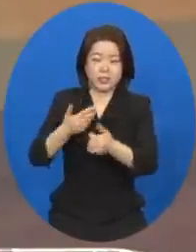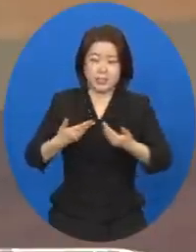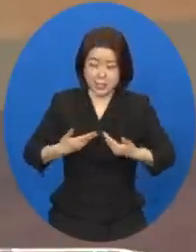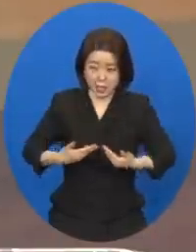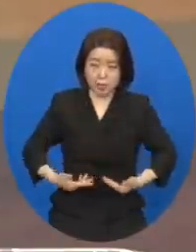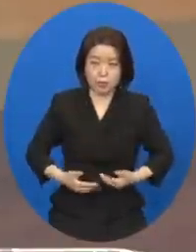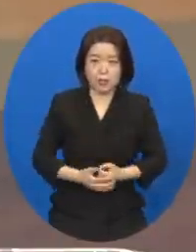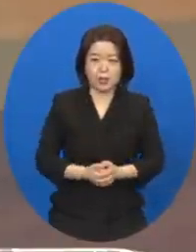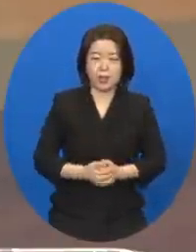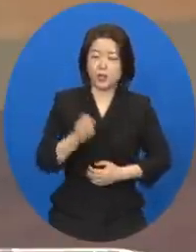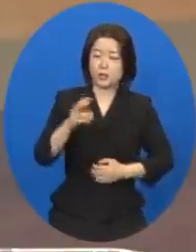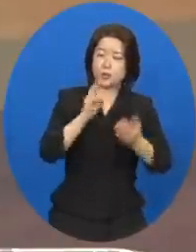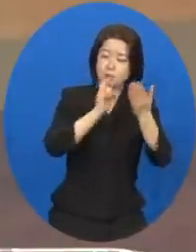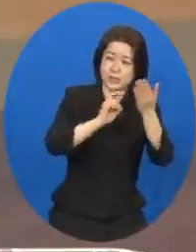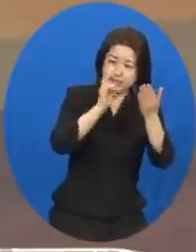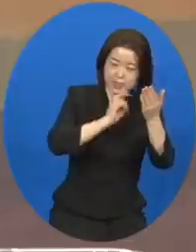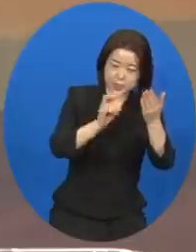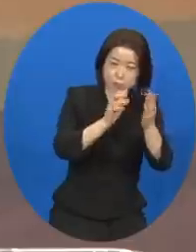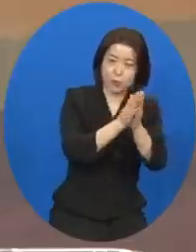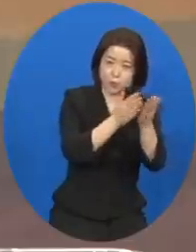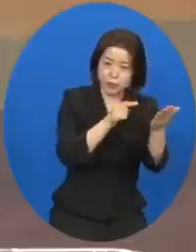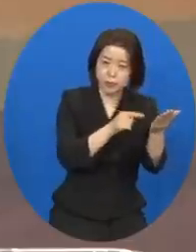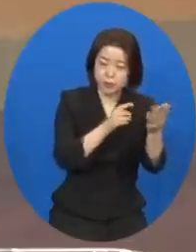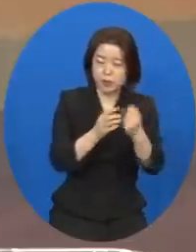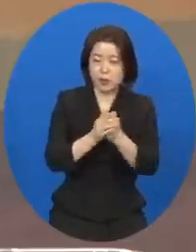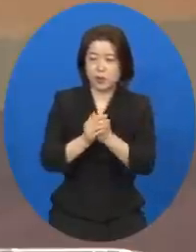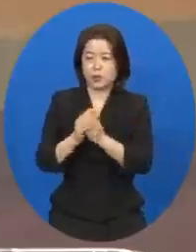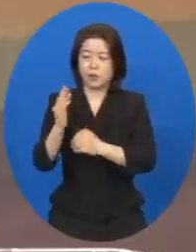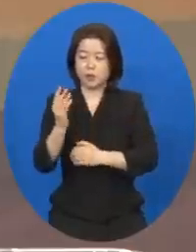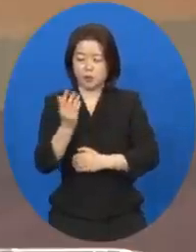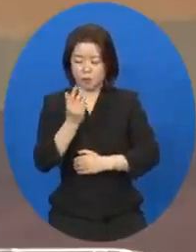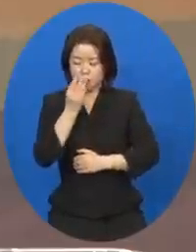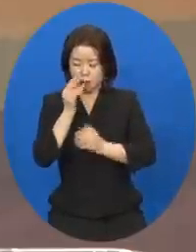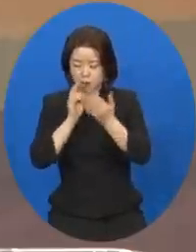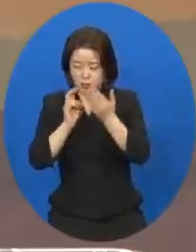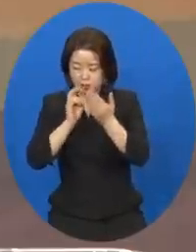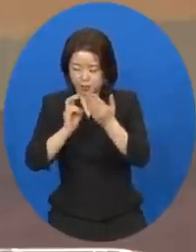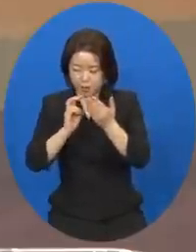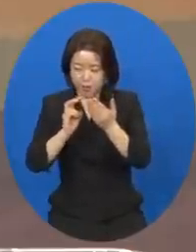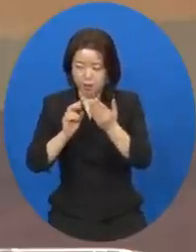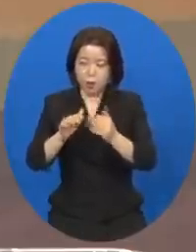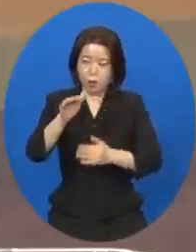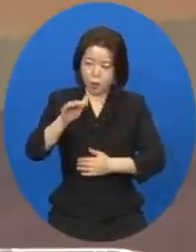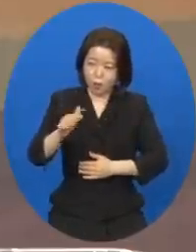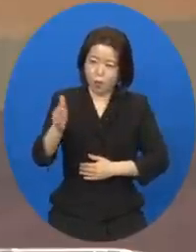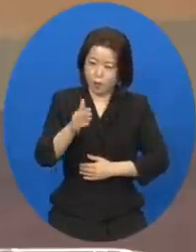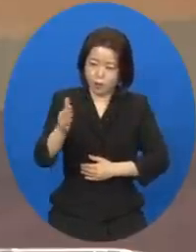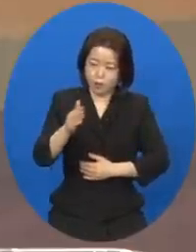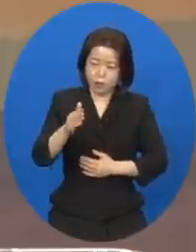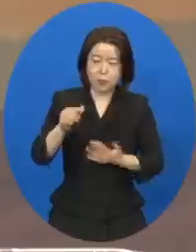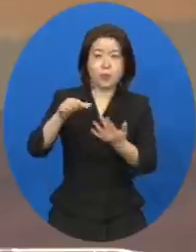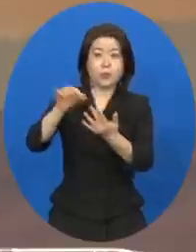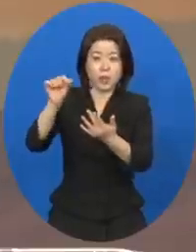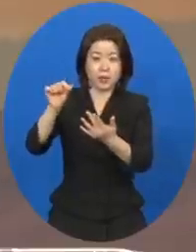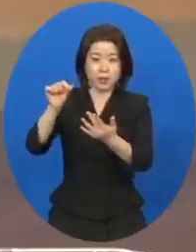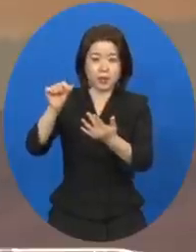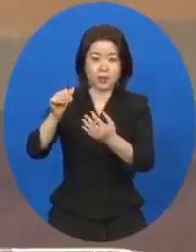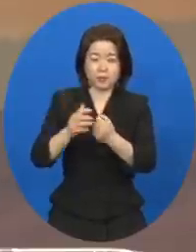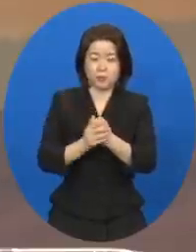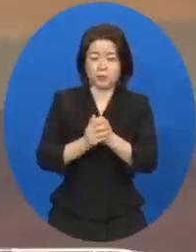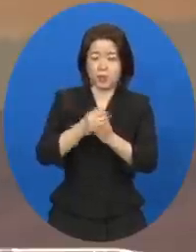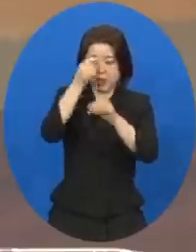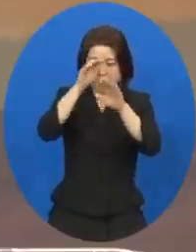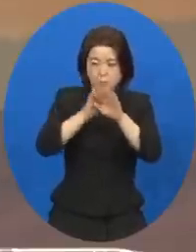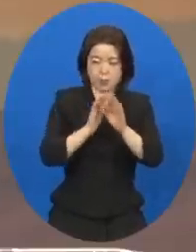찬송도 찬송가나 또는 성가곡 수준의 그런 찬송을 보통 택합니다. 예배가 질서가